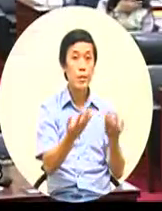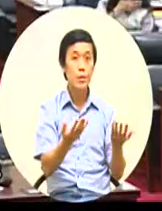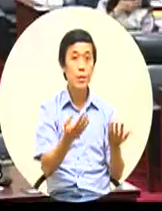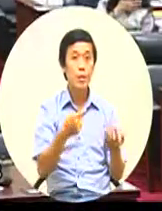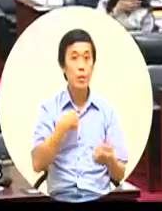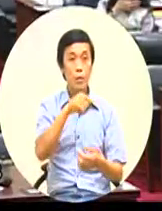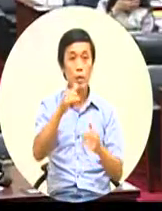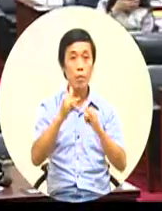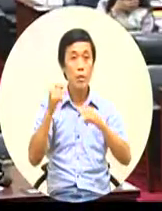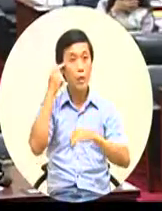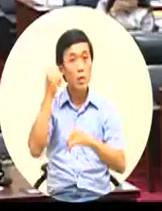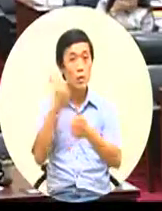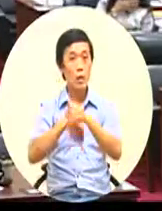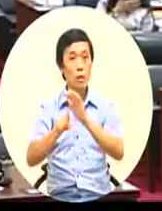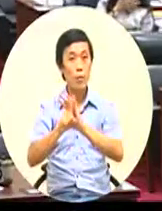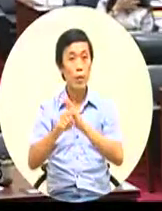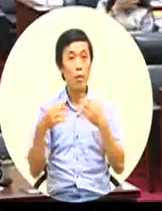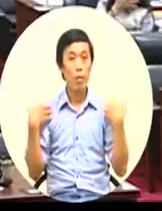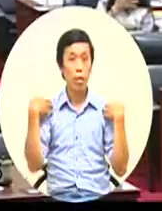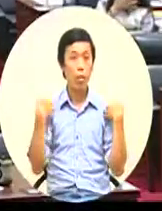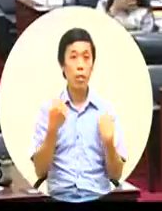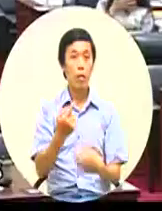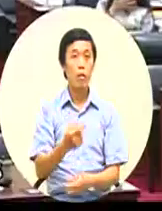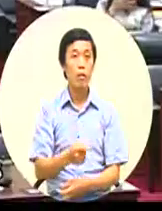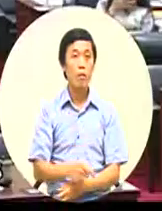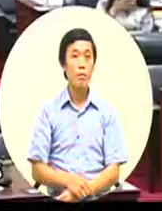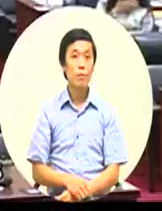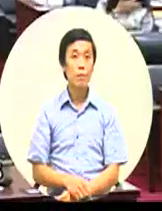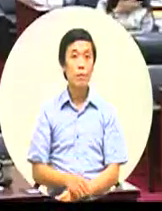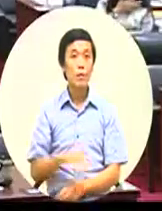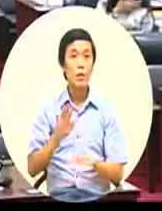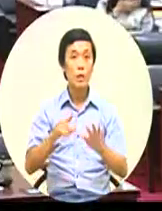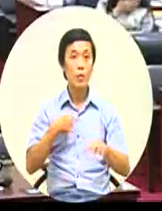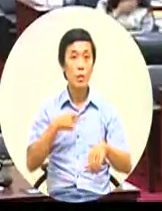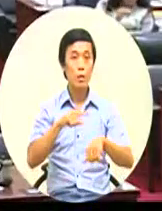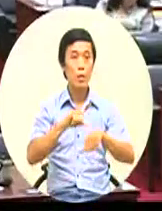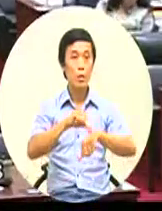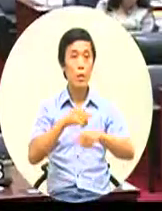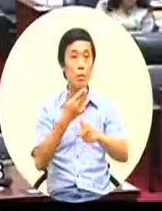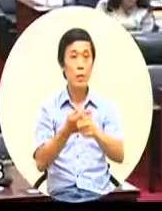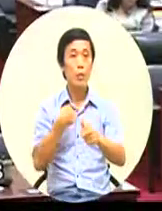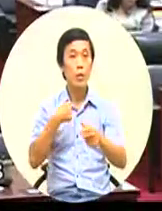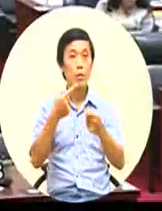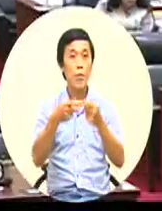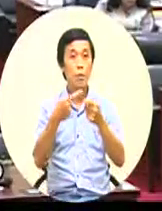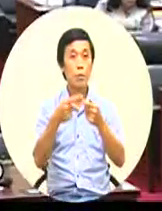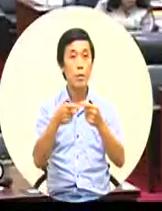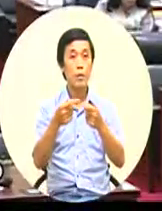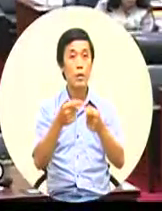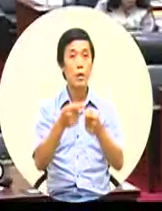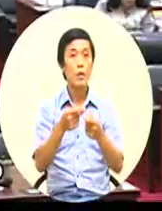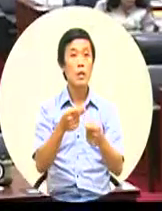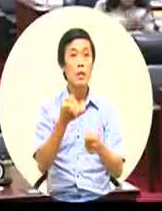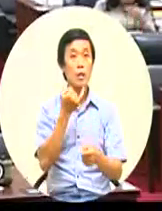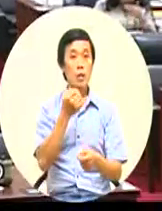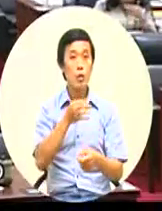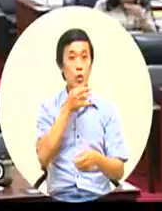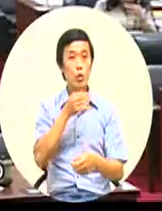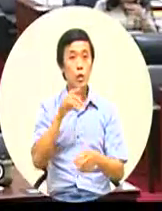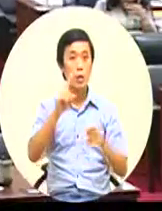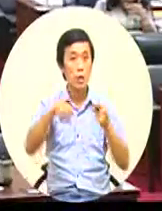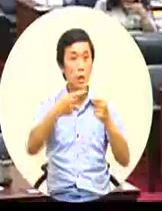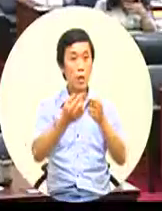无用尔啦。那我把时间交给 好，我只要一分钟就好。市长，一年前本